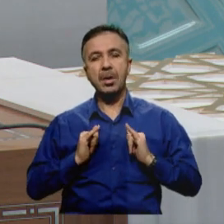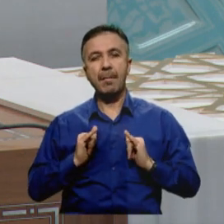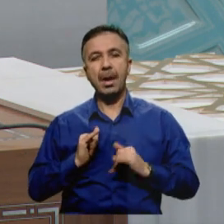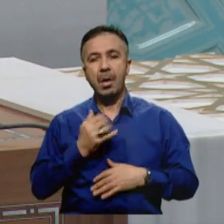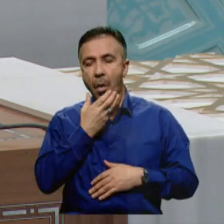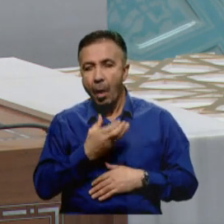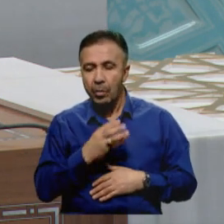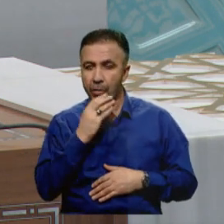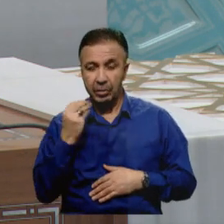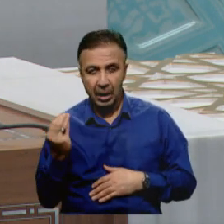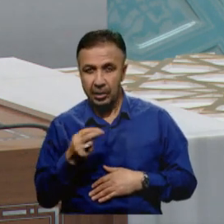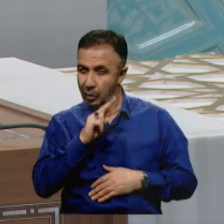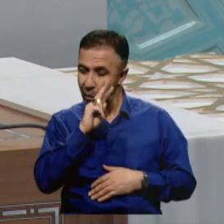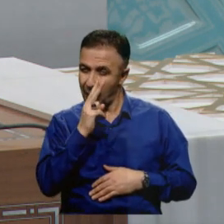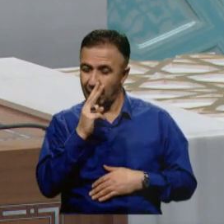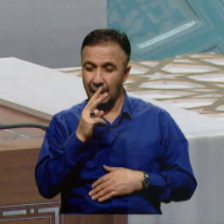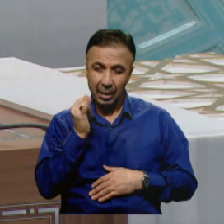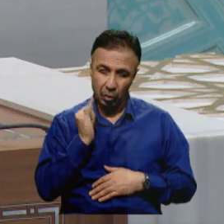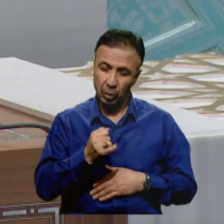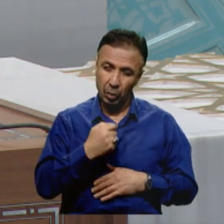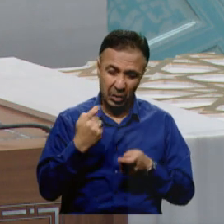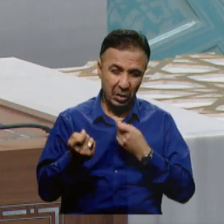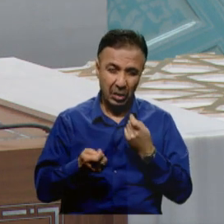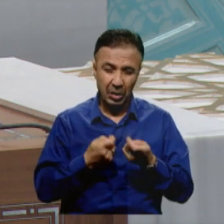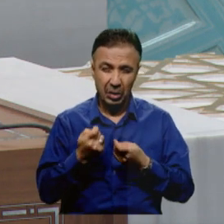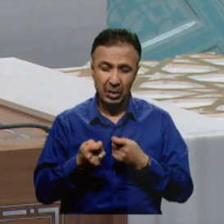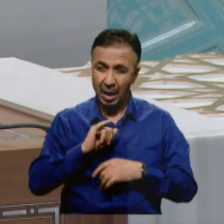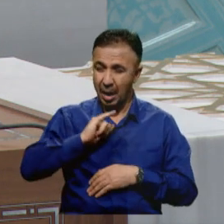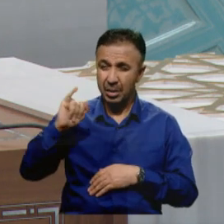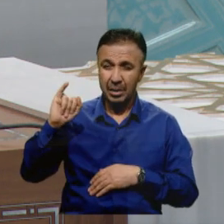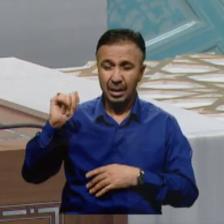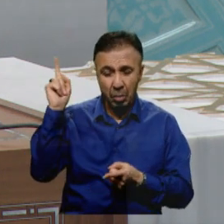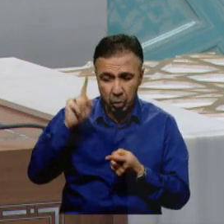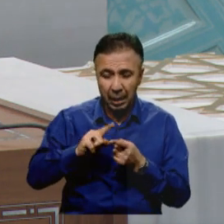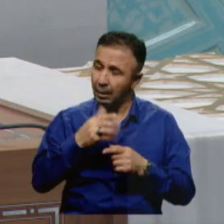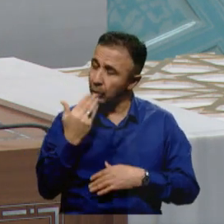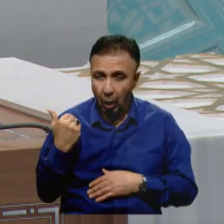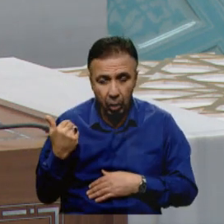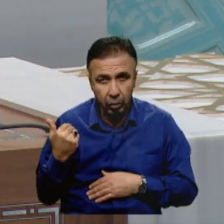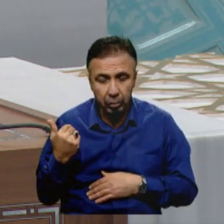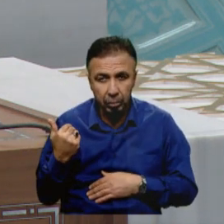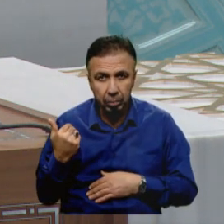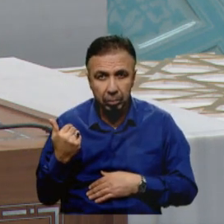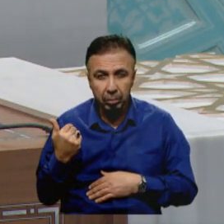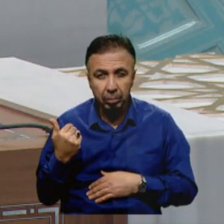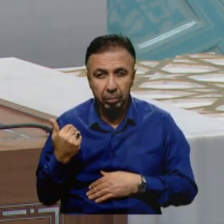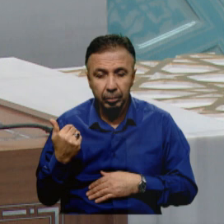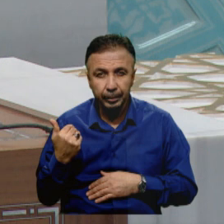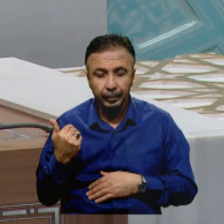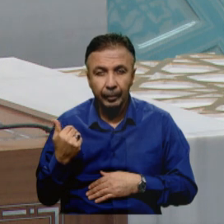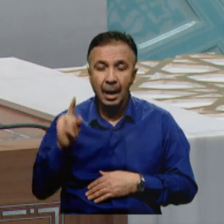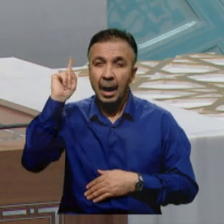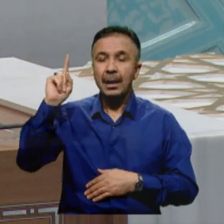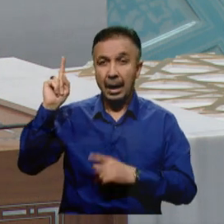gençliğinizi günahlarla, kötülüklerle, isyanlarla tüketmek yok. فَلْيَعْمَلْ عَمَلًا صَالِحًا.